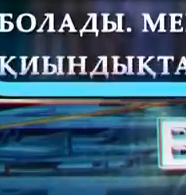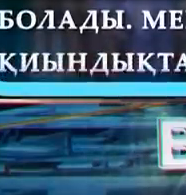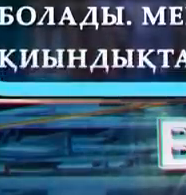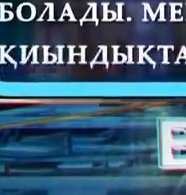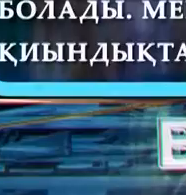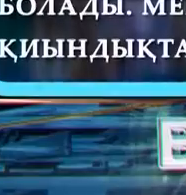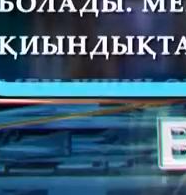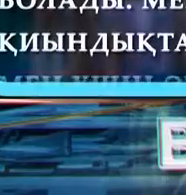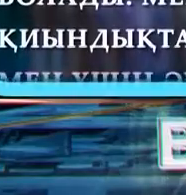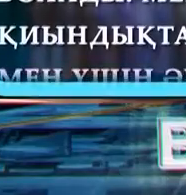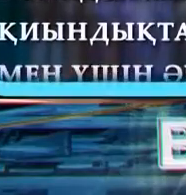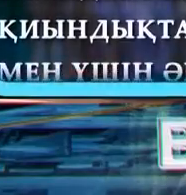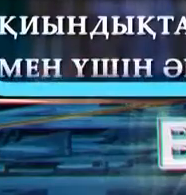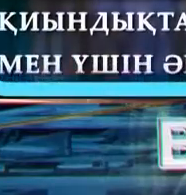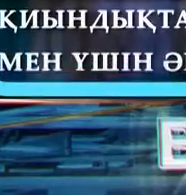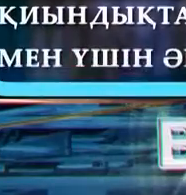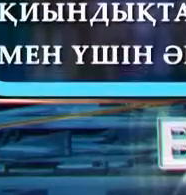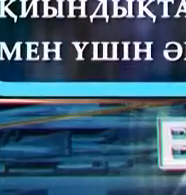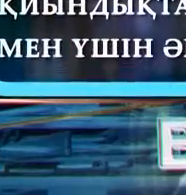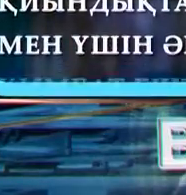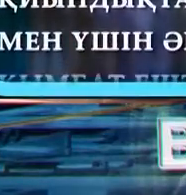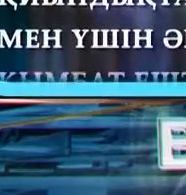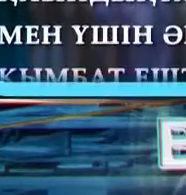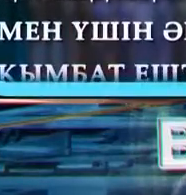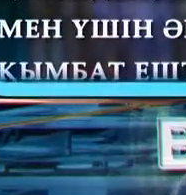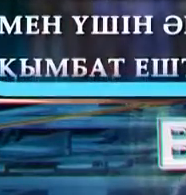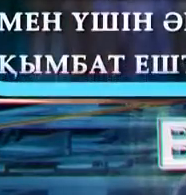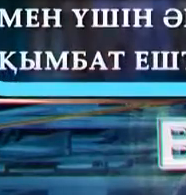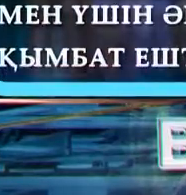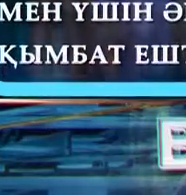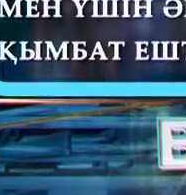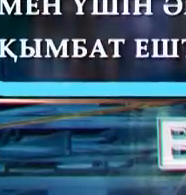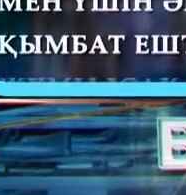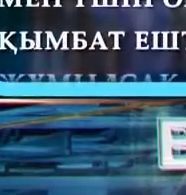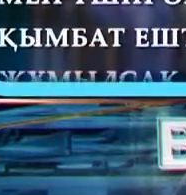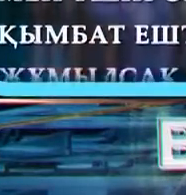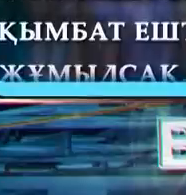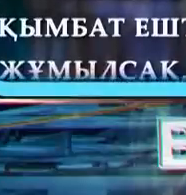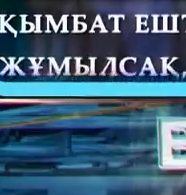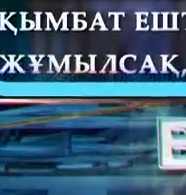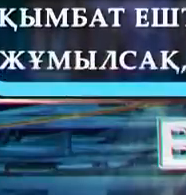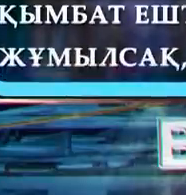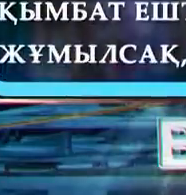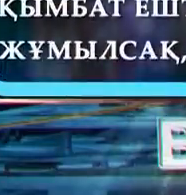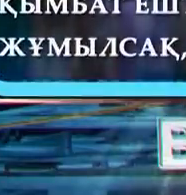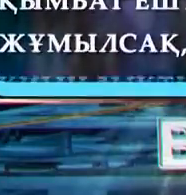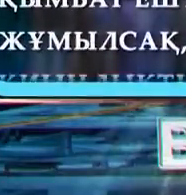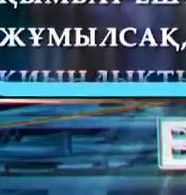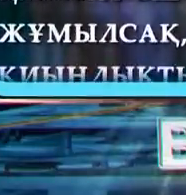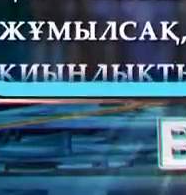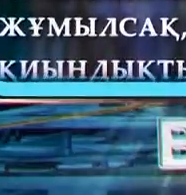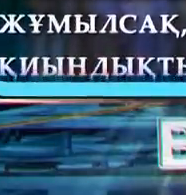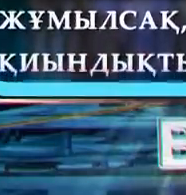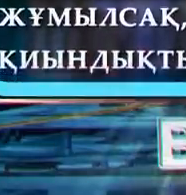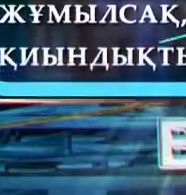кезде әрбір азамат біздің назарымызда болады. Мемлекет ешкімді қиындықта қалдырмайды. Мен үшін әр азаматтың өмірінен қымбат